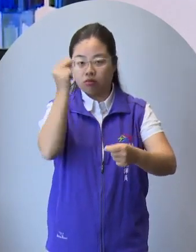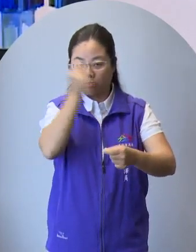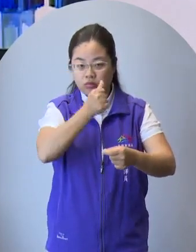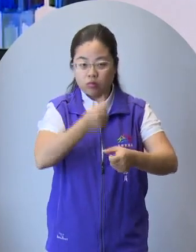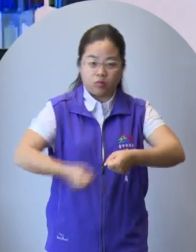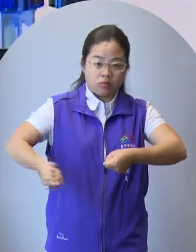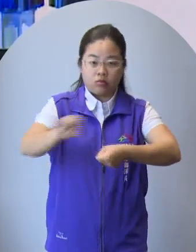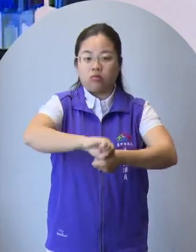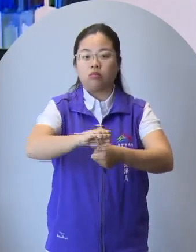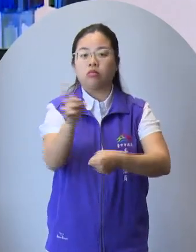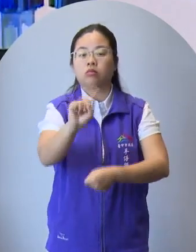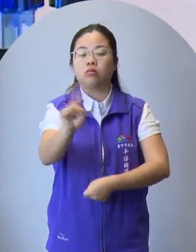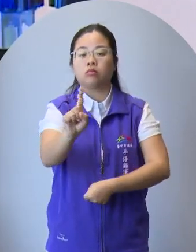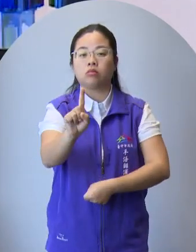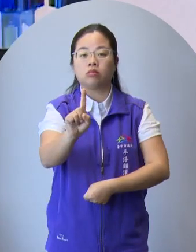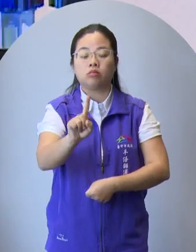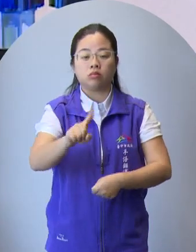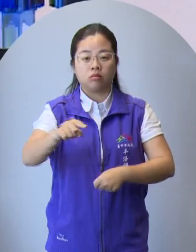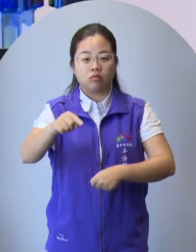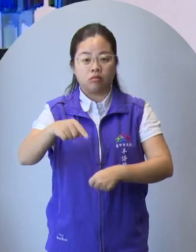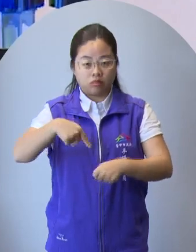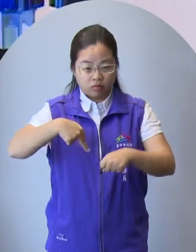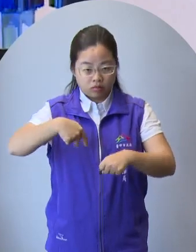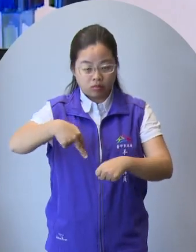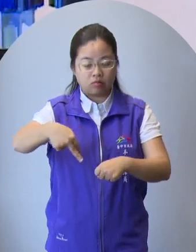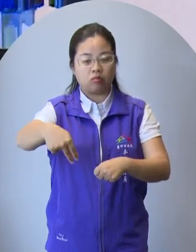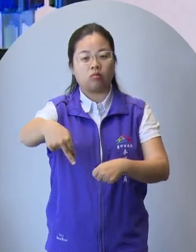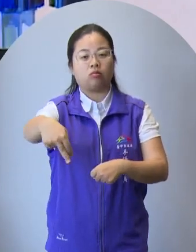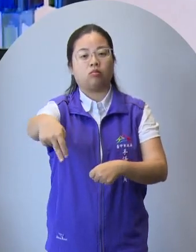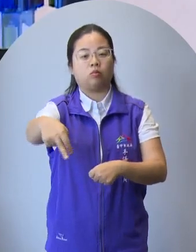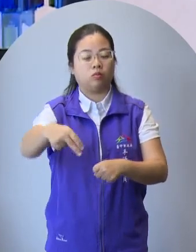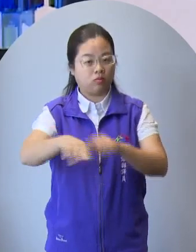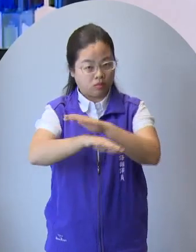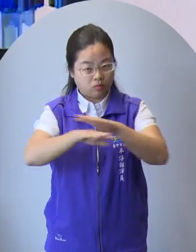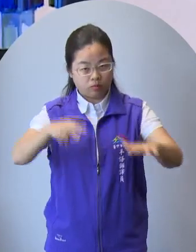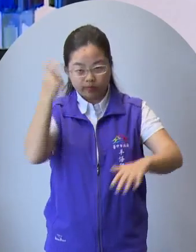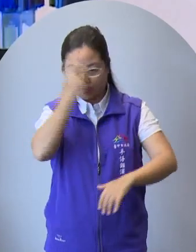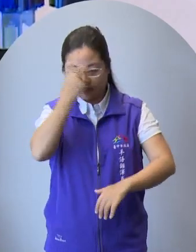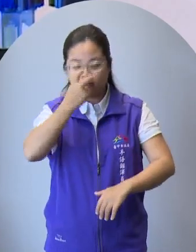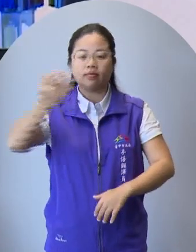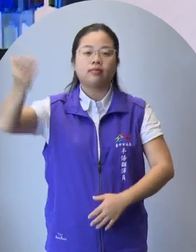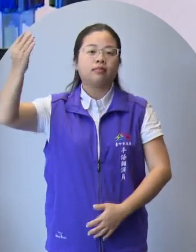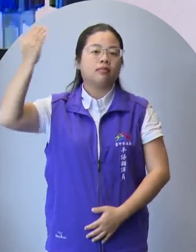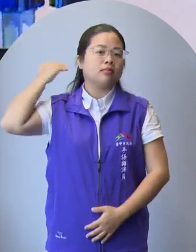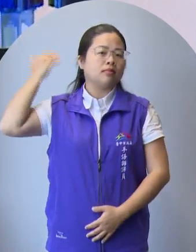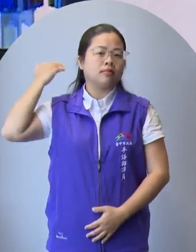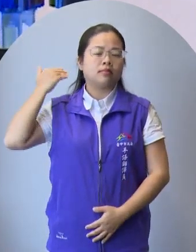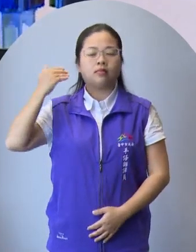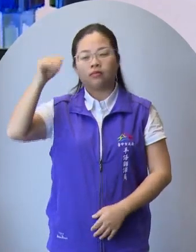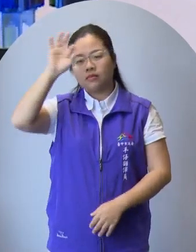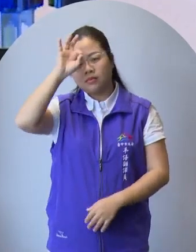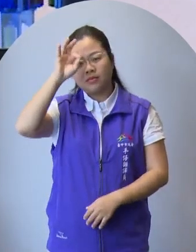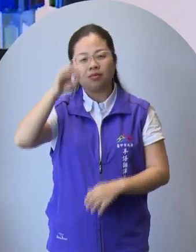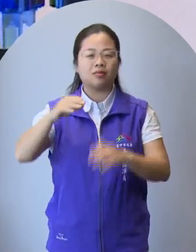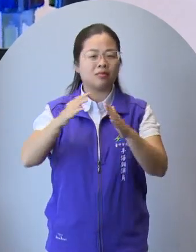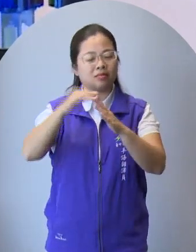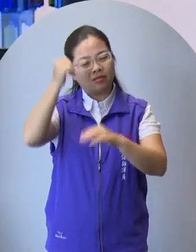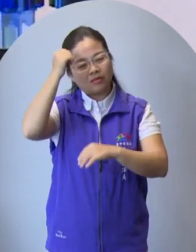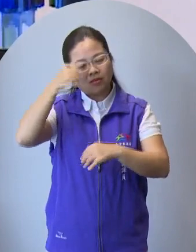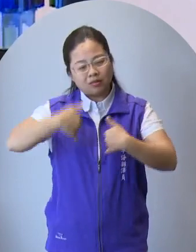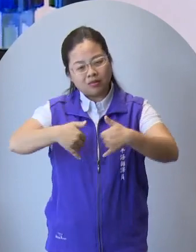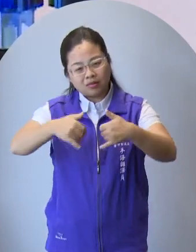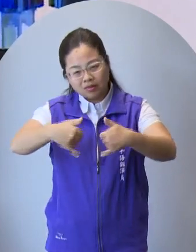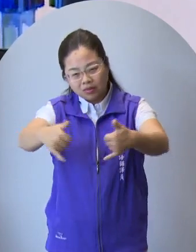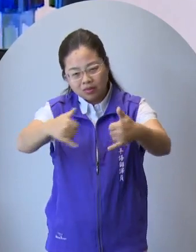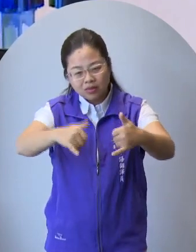增加一个项目，就是行人环境安全的考核。以前 大概就看你路做的整不整啦，平不平